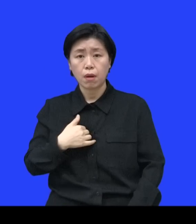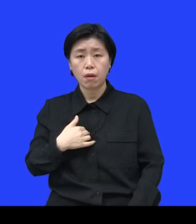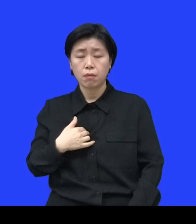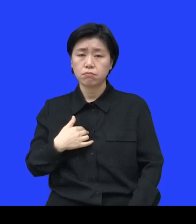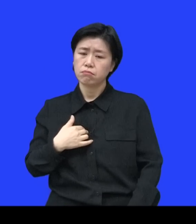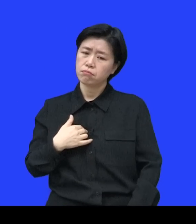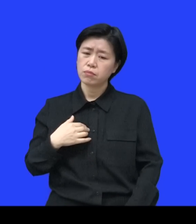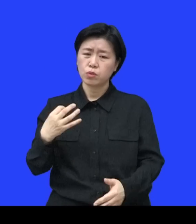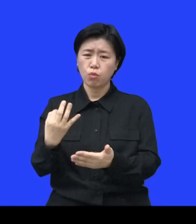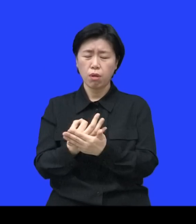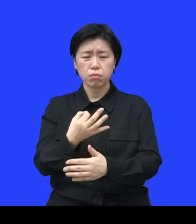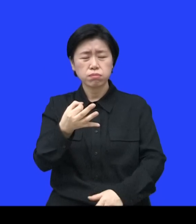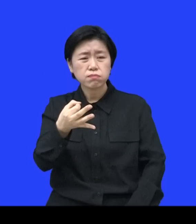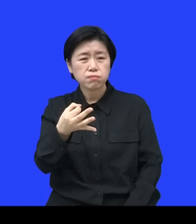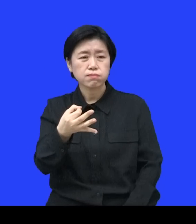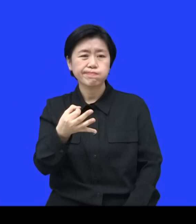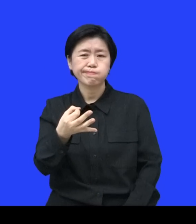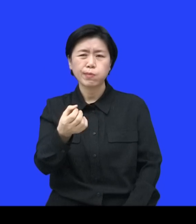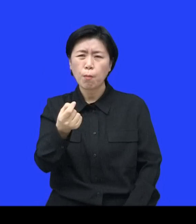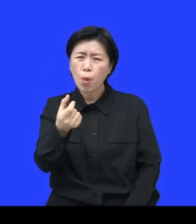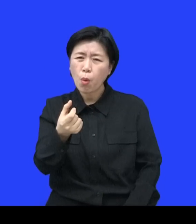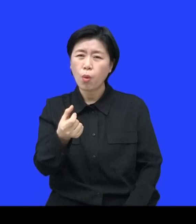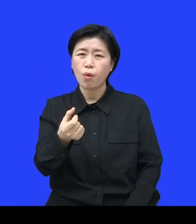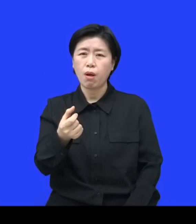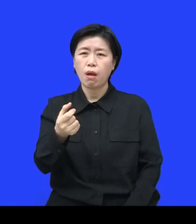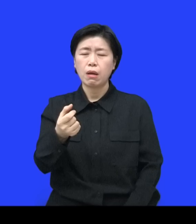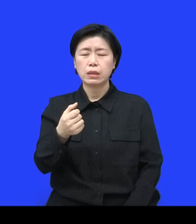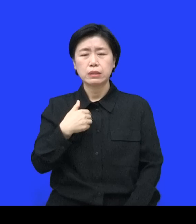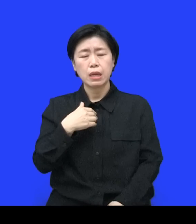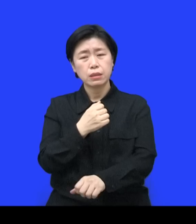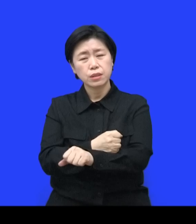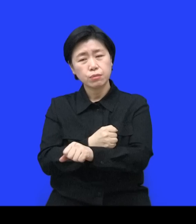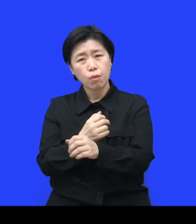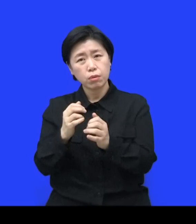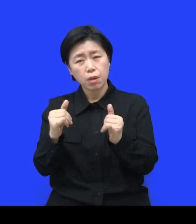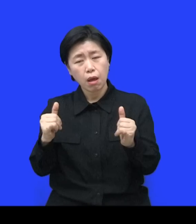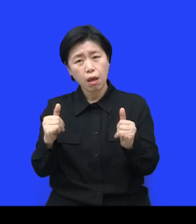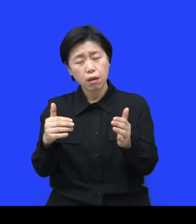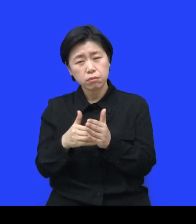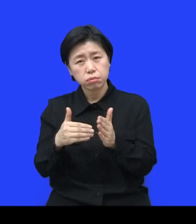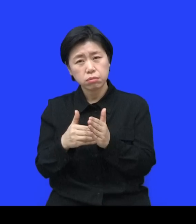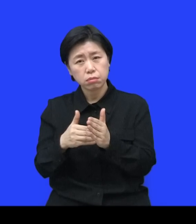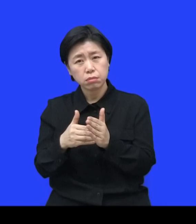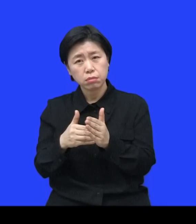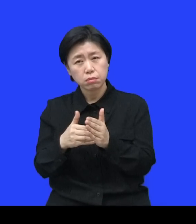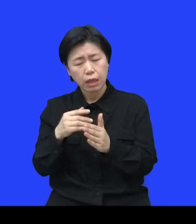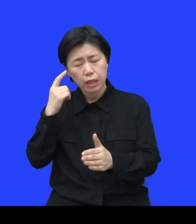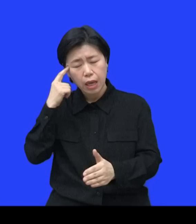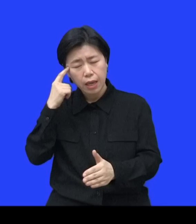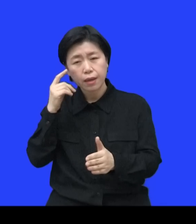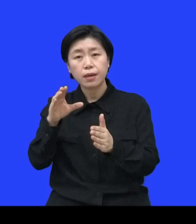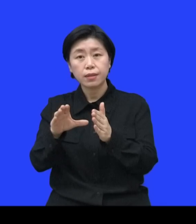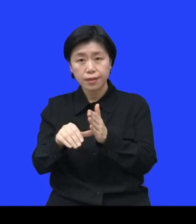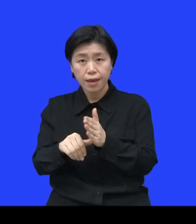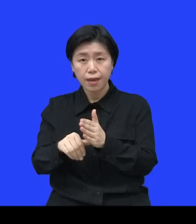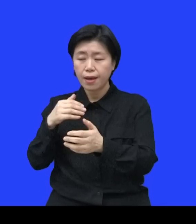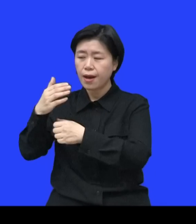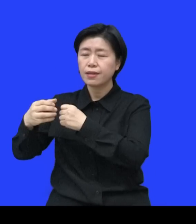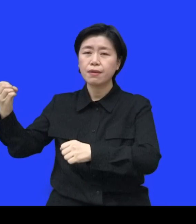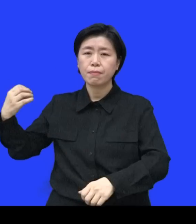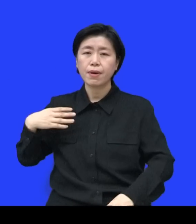근로자인가? 이 마음이 들 때마다 하나님께서 너의 자본의 소득은 영혼이야.